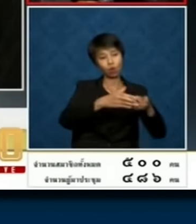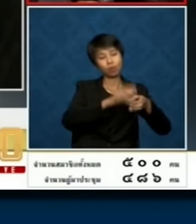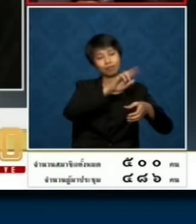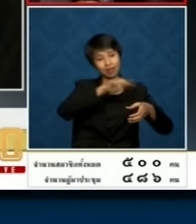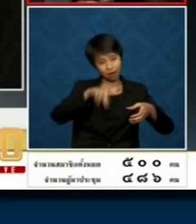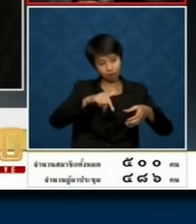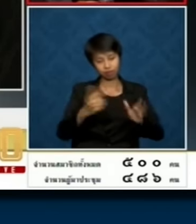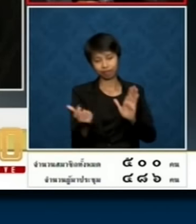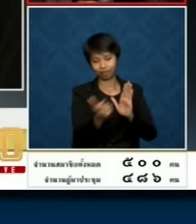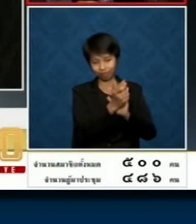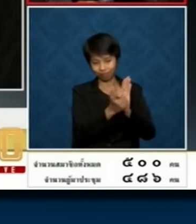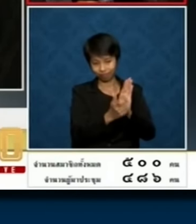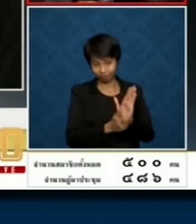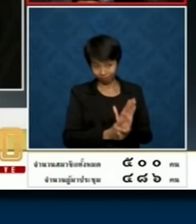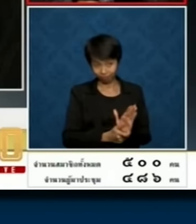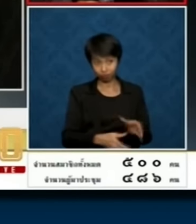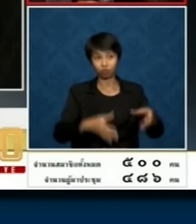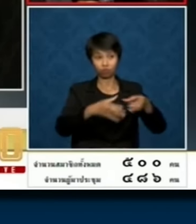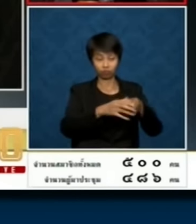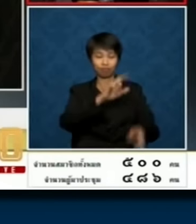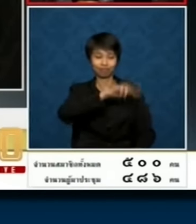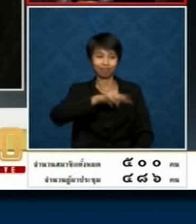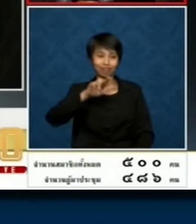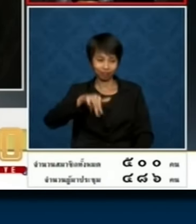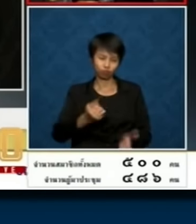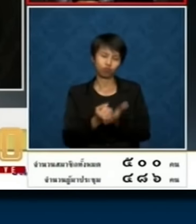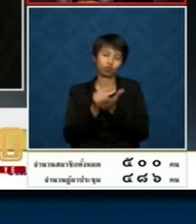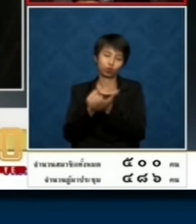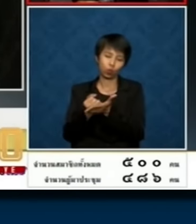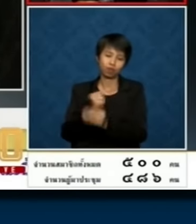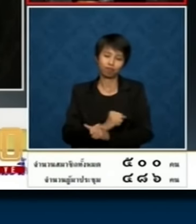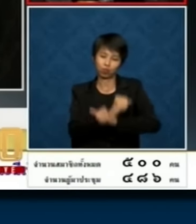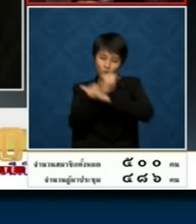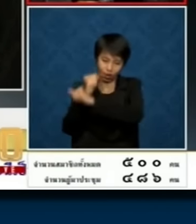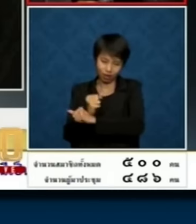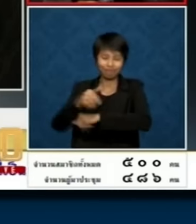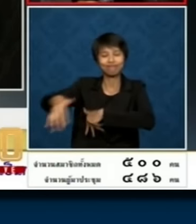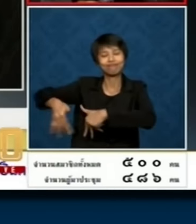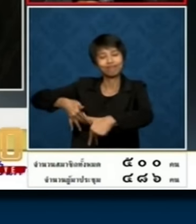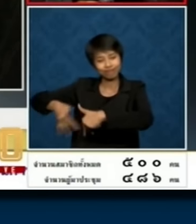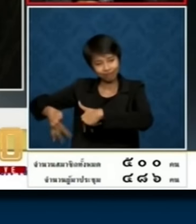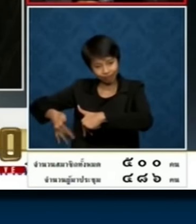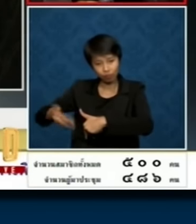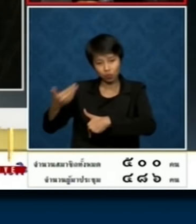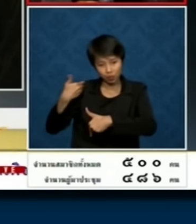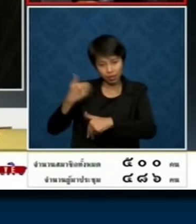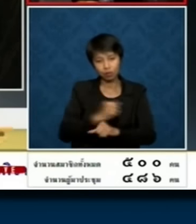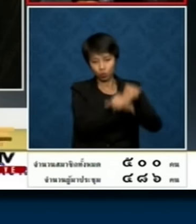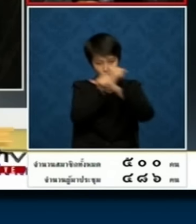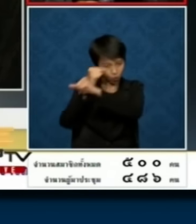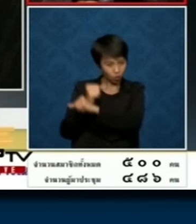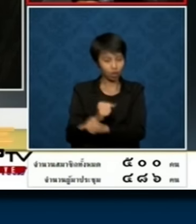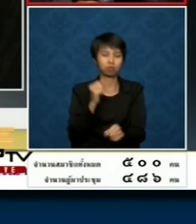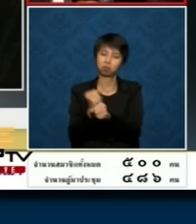ถึงเดือนมิถุนายน2566คาว่าขบวนการนี้ได้สร้างความเสียหายเป็นคดีกว่า 25,000คดีคิดเป็น